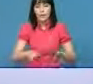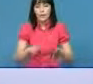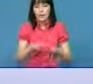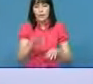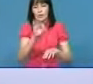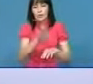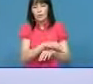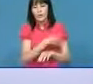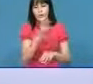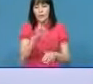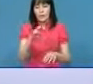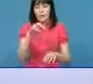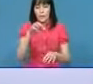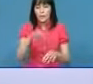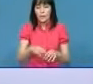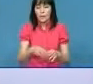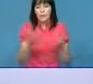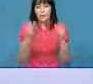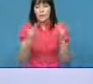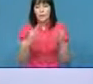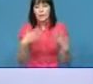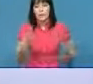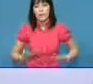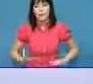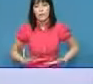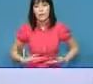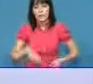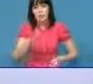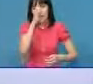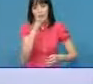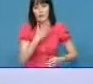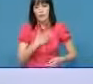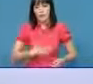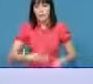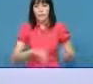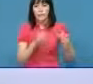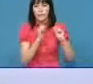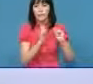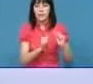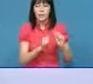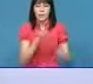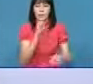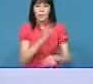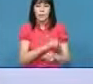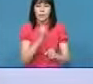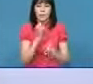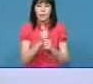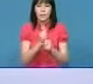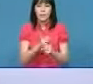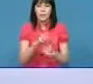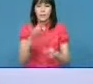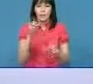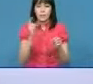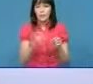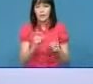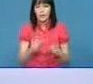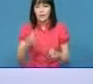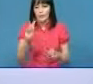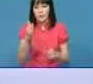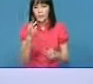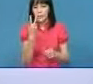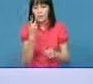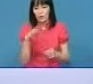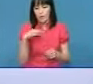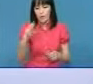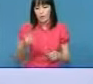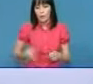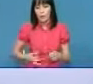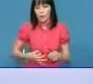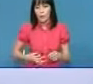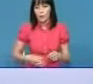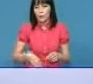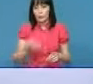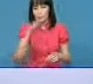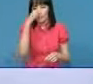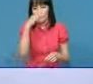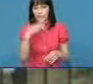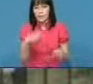Нышан Манабаев саналы ғұмырын ел тыныштығын сақтауға сарп еткен жандардың бірі. Оның қосылуда әке жолын қуды.